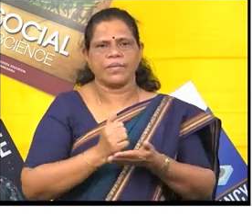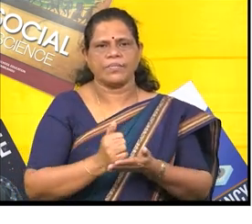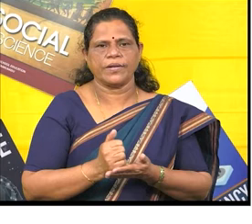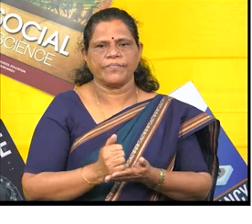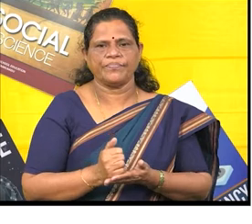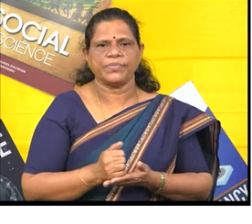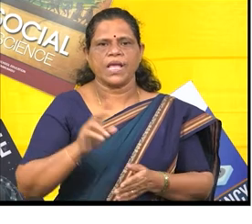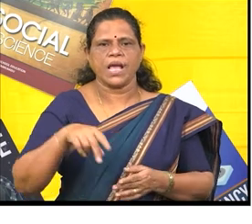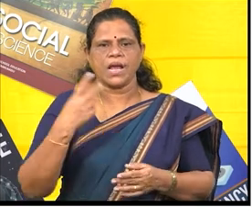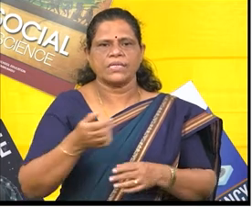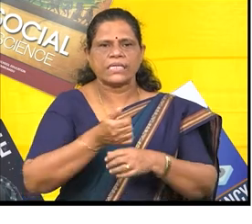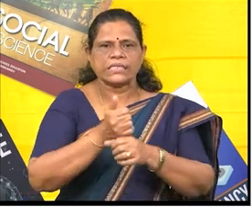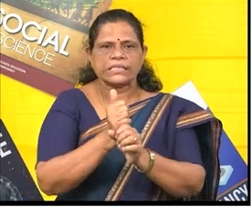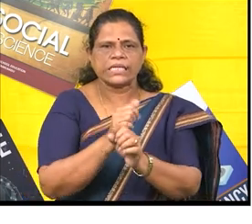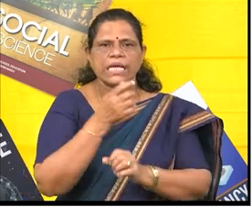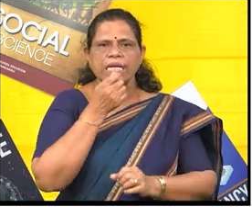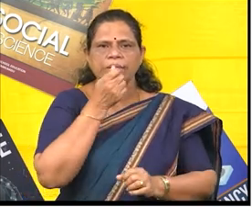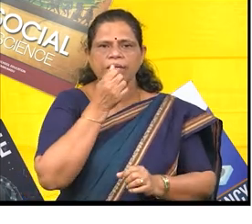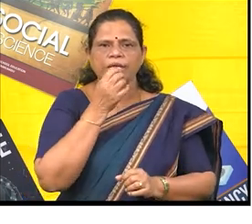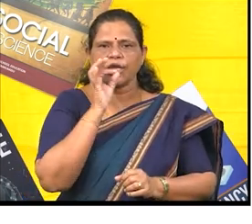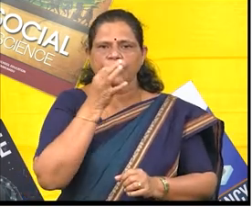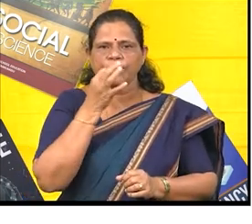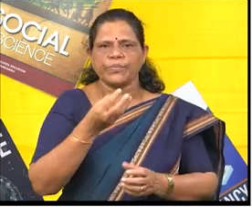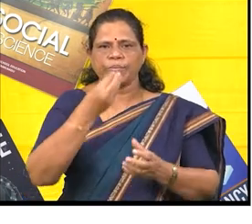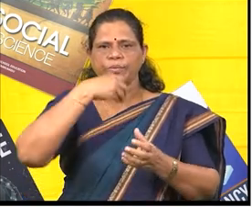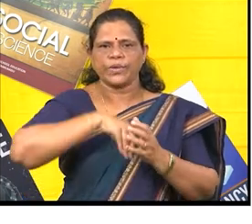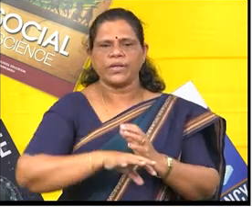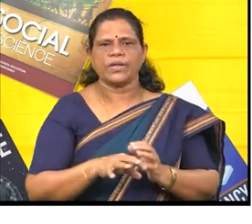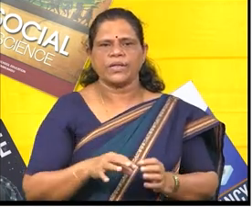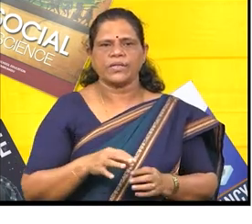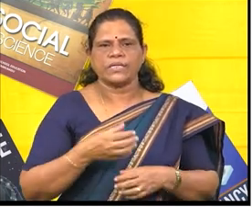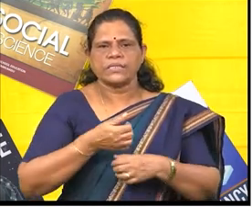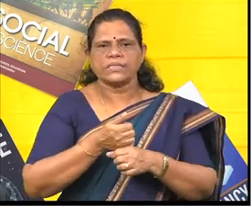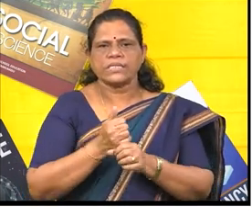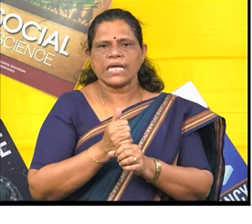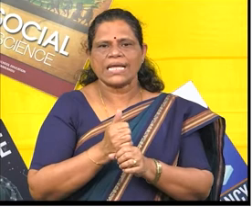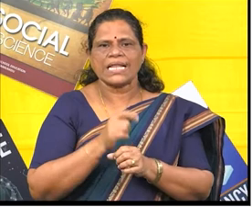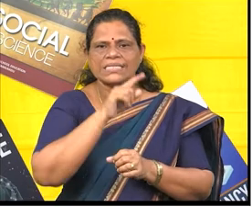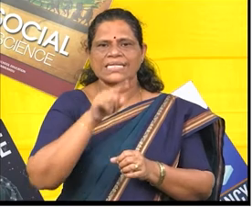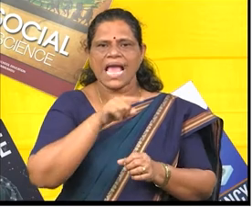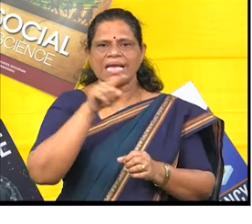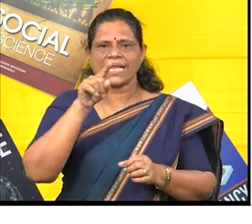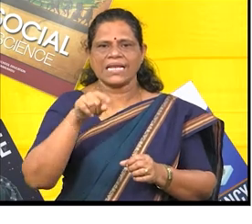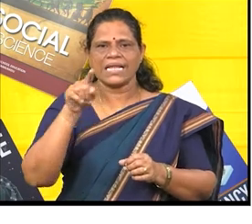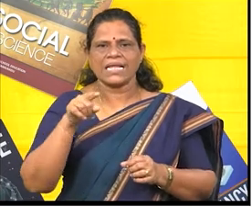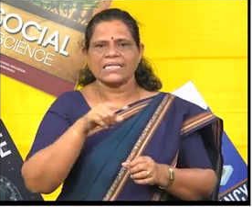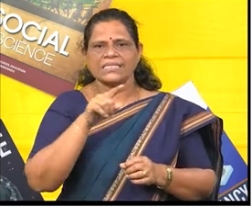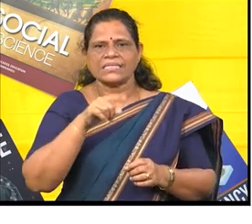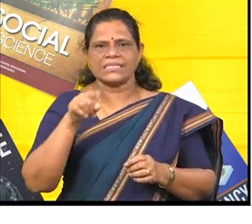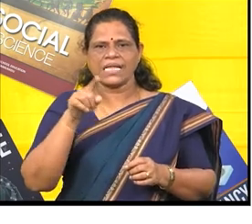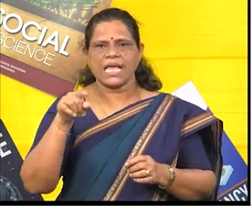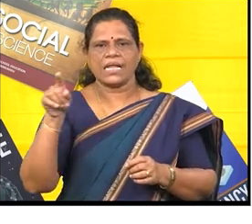பயன்படுத்தக்கூடிய வேதிப்பொருட்கள். அடுத்ததாக செயற்கை இனிப்பூட்டிகள். இந்த இனிப்பூட்டிகள் செயற்கை இனிப்பூட்டிகள்னு சொல்லுவோம், அதாவது சாக்கரின், சைக்ளமேட்